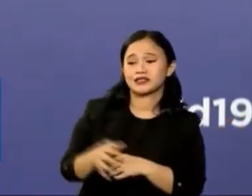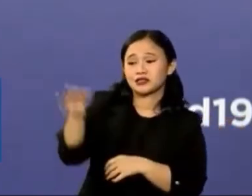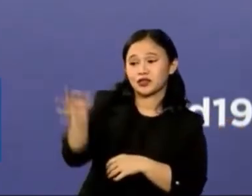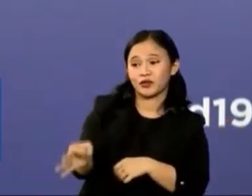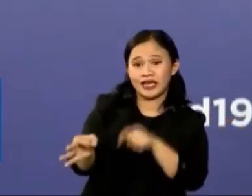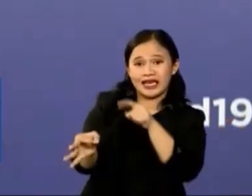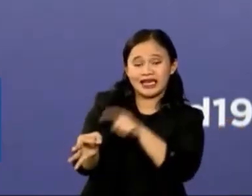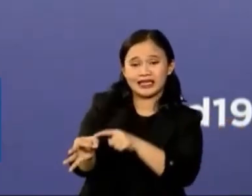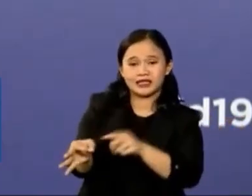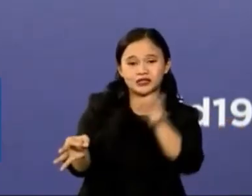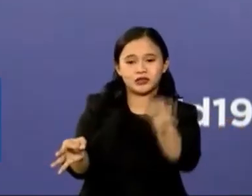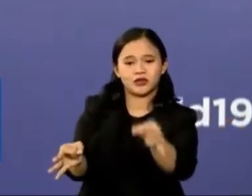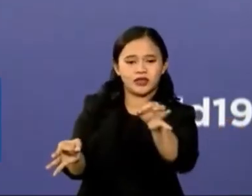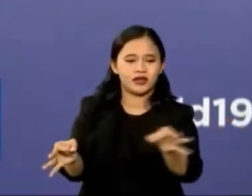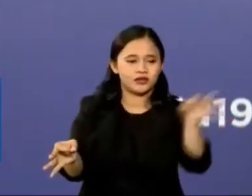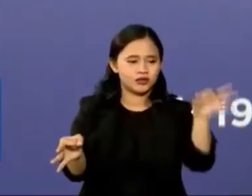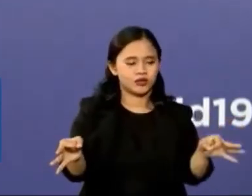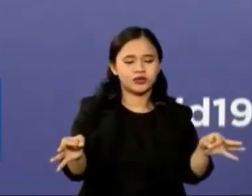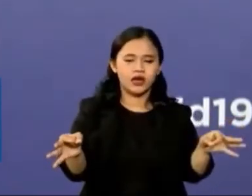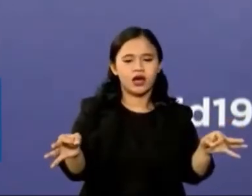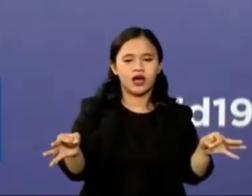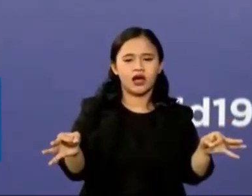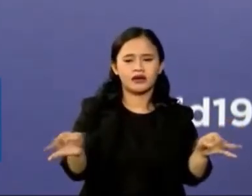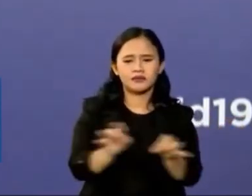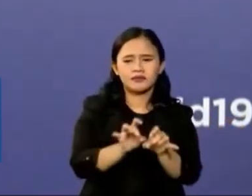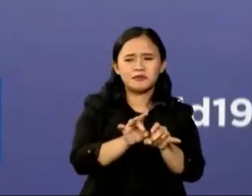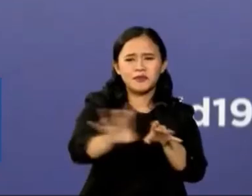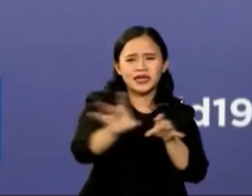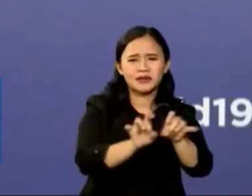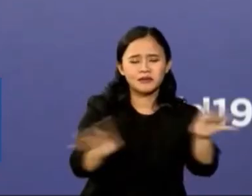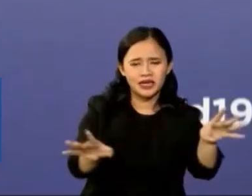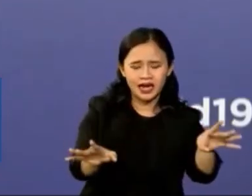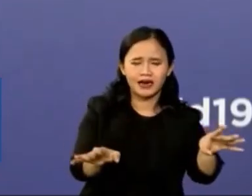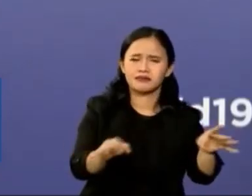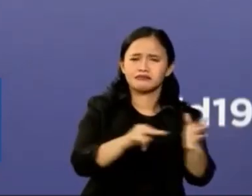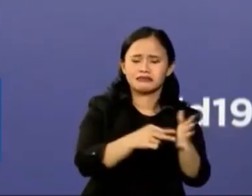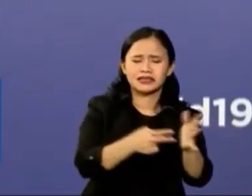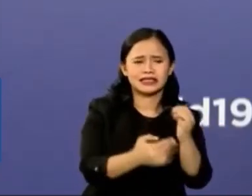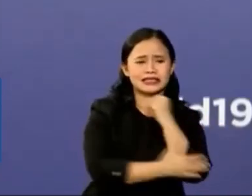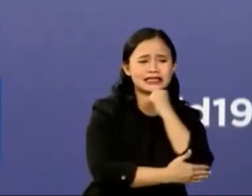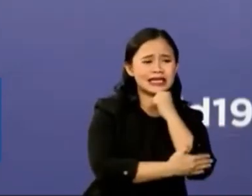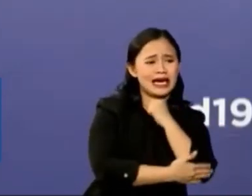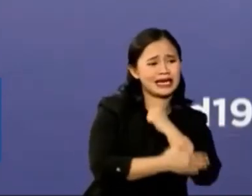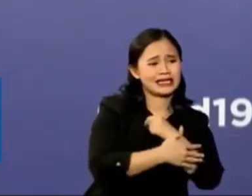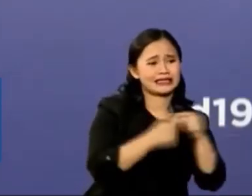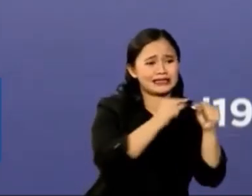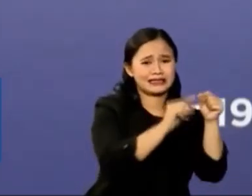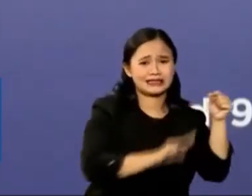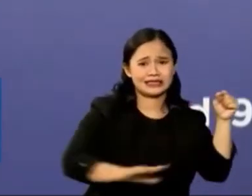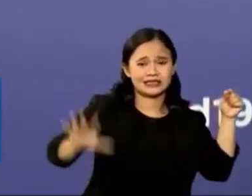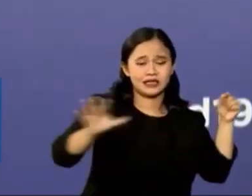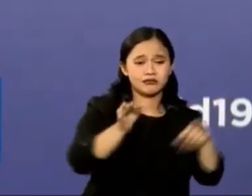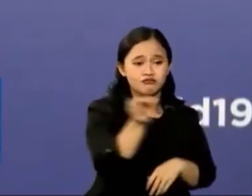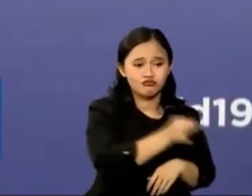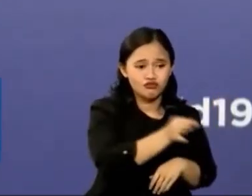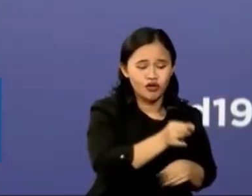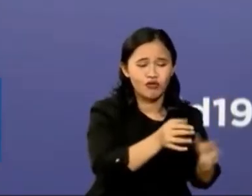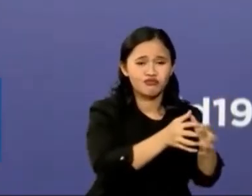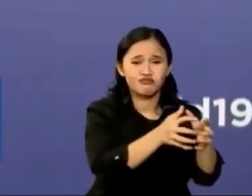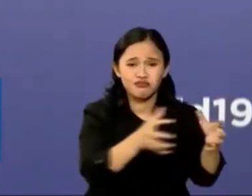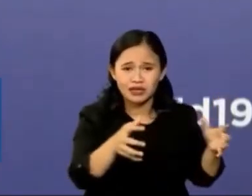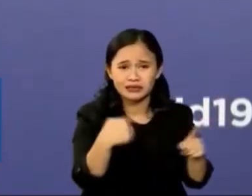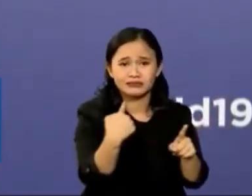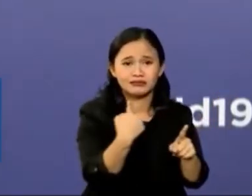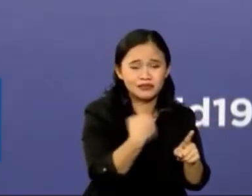secara langsung antara kondisi negara kita yang demikian luas dengan kepulauan dan jumlah penduduk yang demikian padat